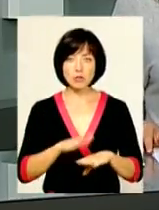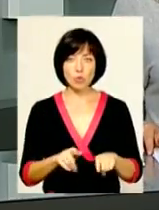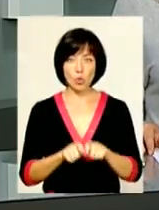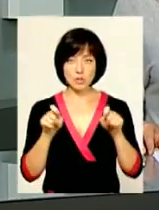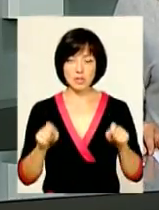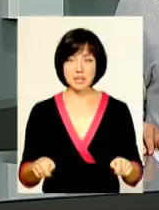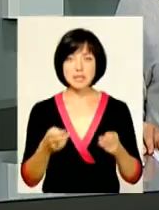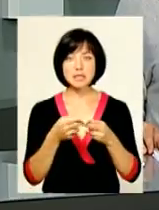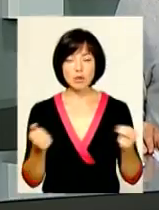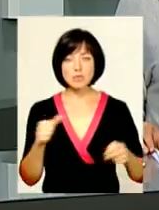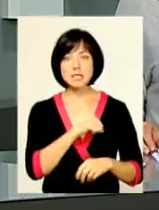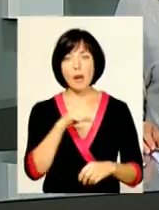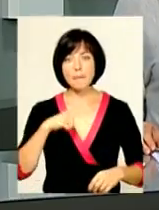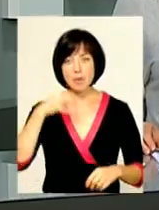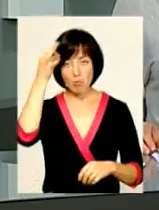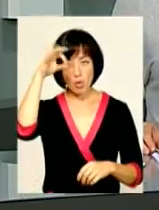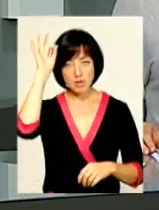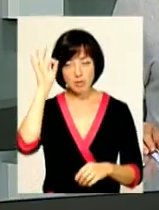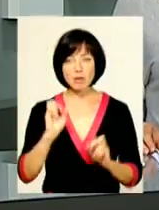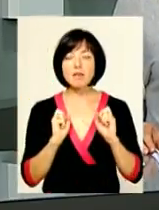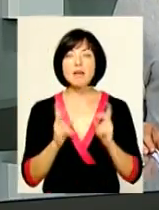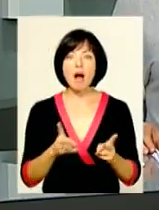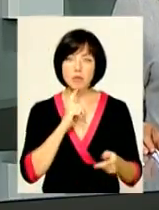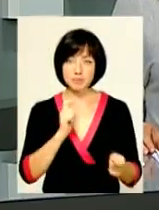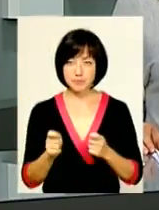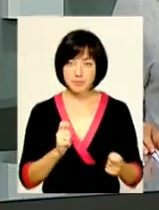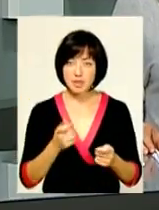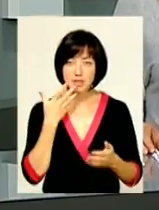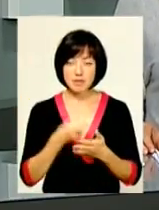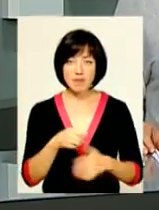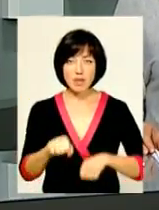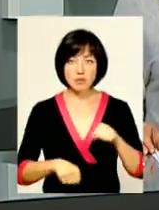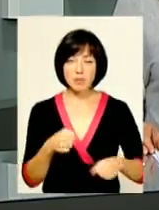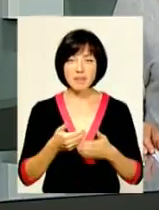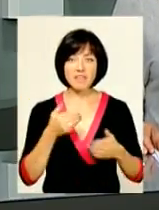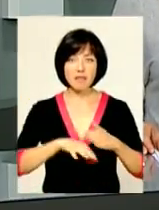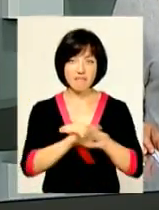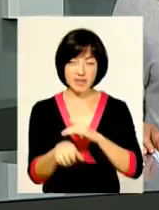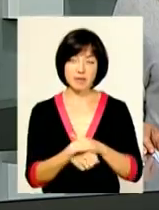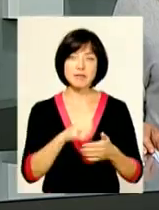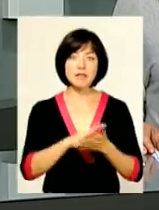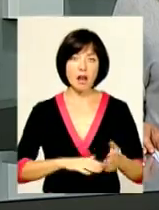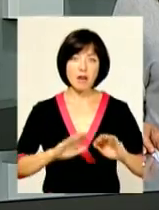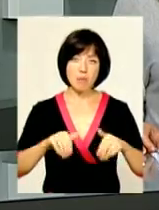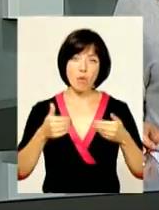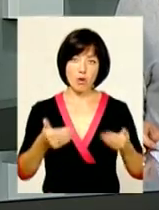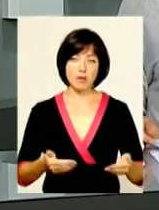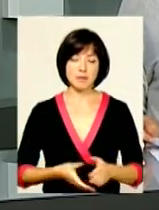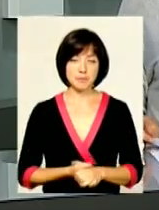розкрити, зізнаються і самі полісмени. Отож, як уберегти двоколісний транспорт від викрадення? Далі поради